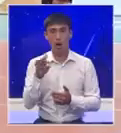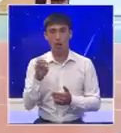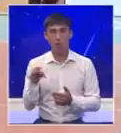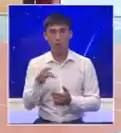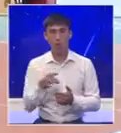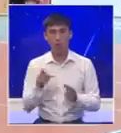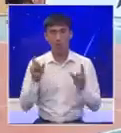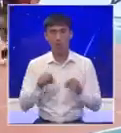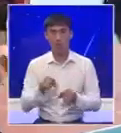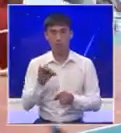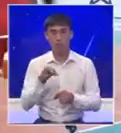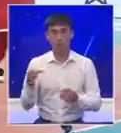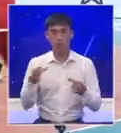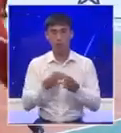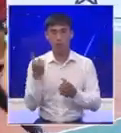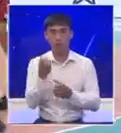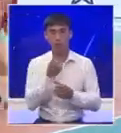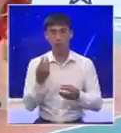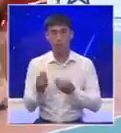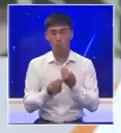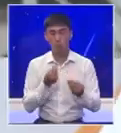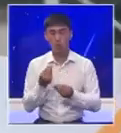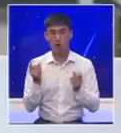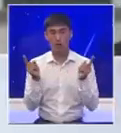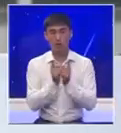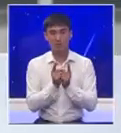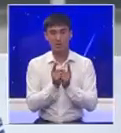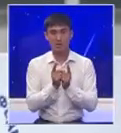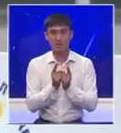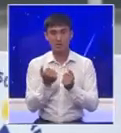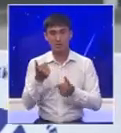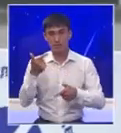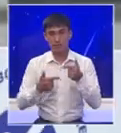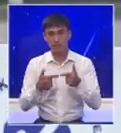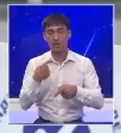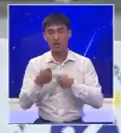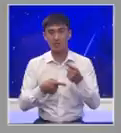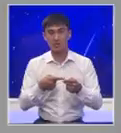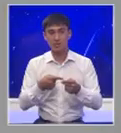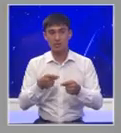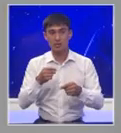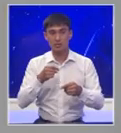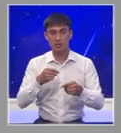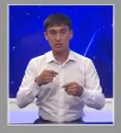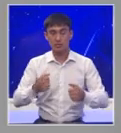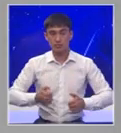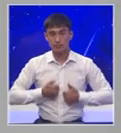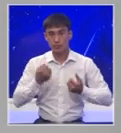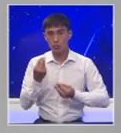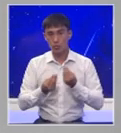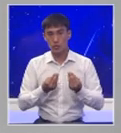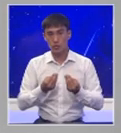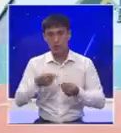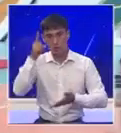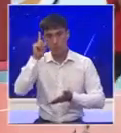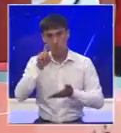ауданынан. Жетісулық команда алғашқы ойын кезеңінде қарсыластарына есе жіберді. Дегенмен келесі сәтте алаңға жігерленіп шыққан жерлестеріміз